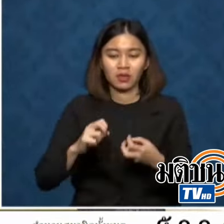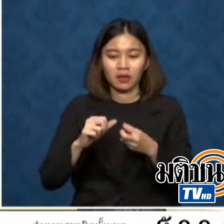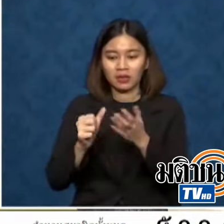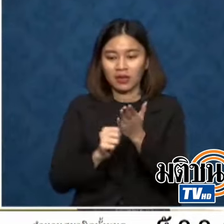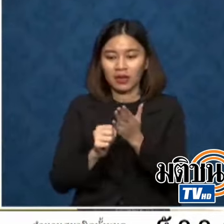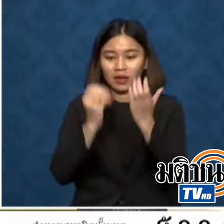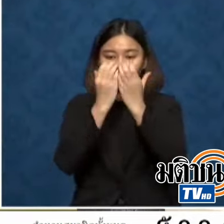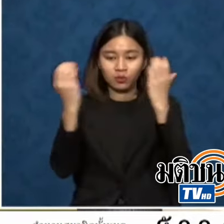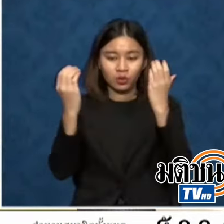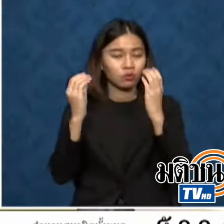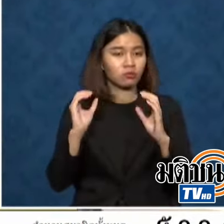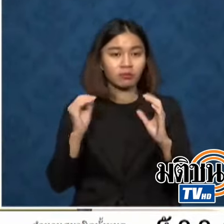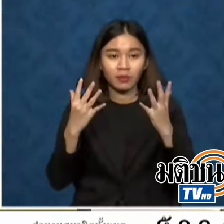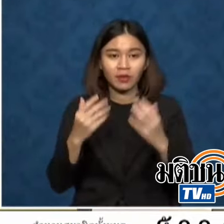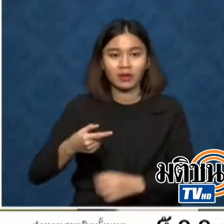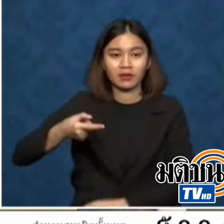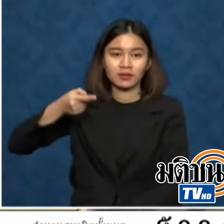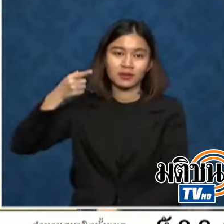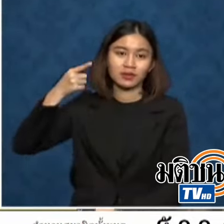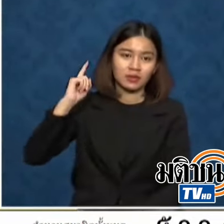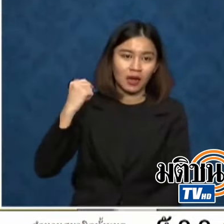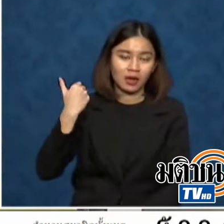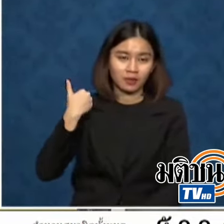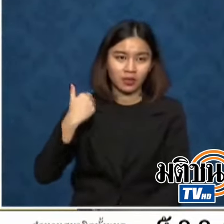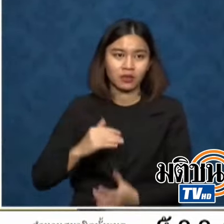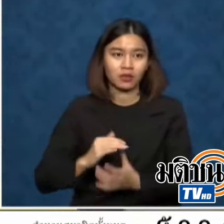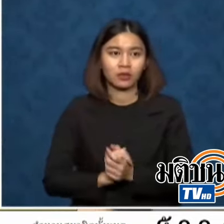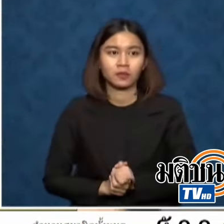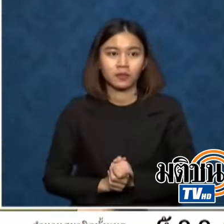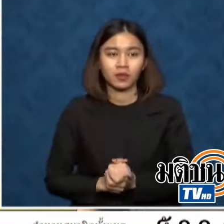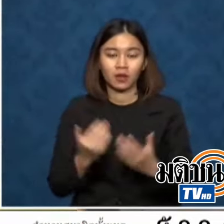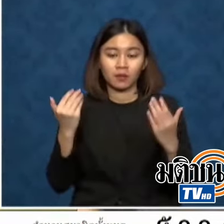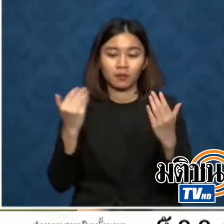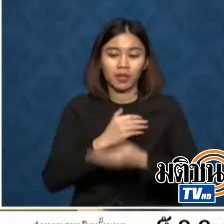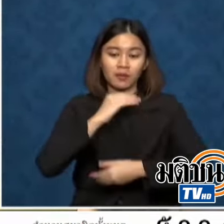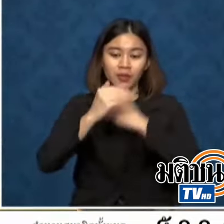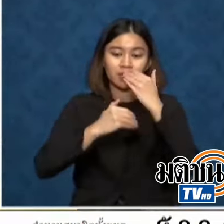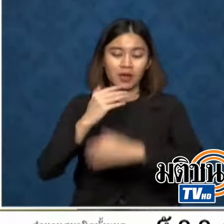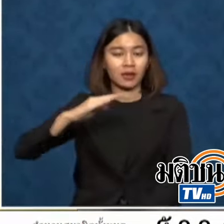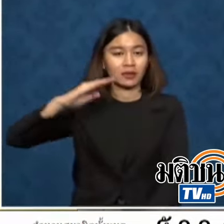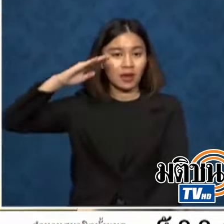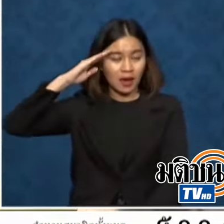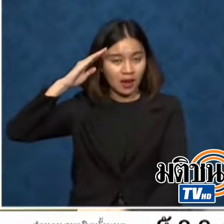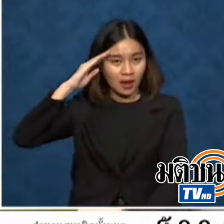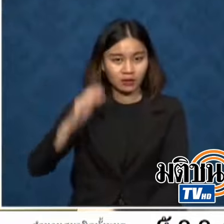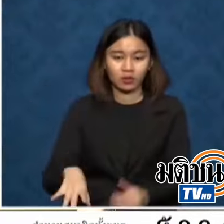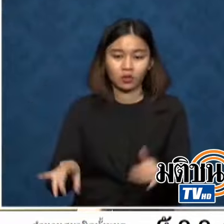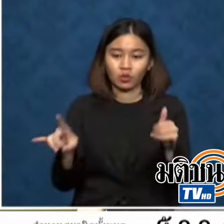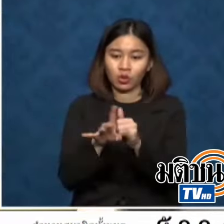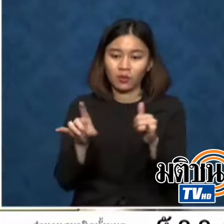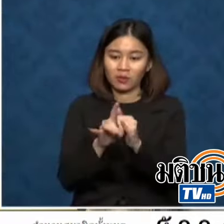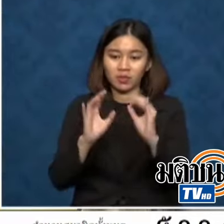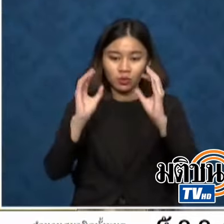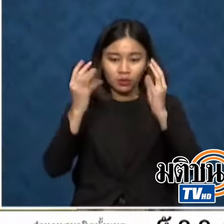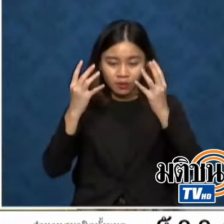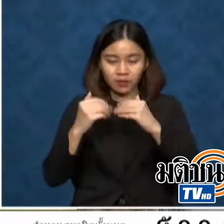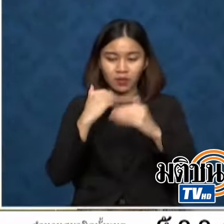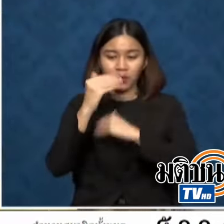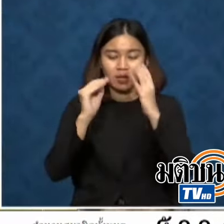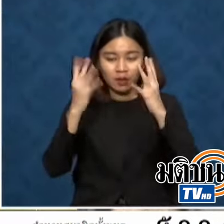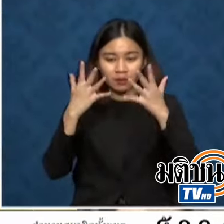รัฐธรรมนูญอันนี้ล่าช้ามืดปฏิรูปกองทัพมืดมนต์คุณภาพชีวิตและมืด